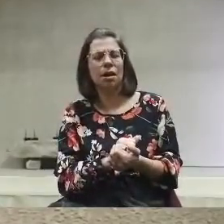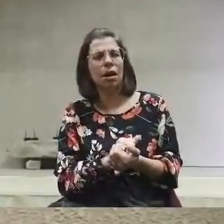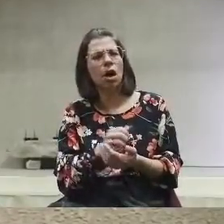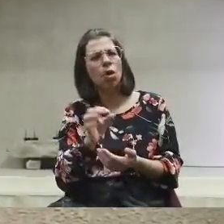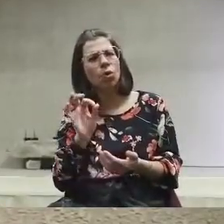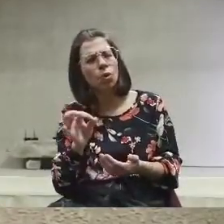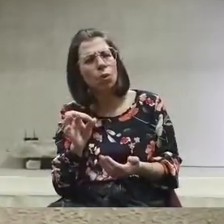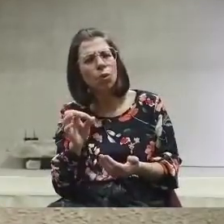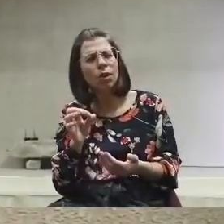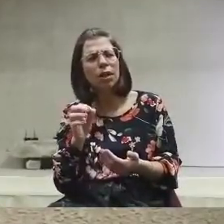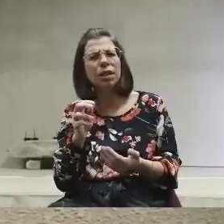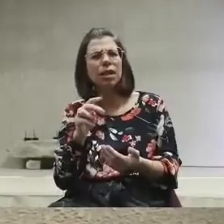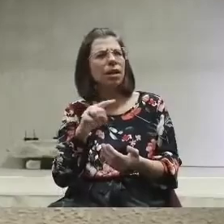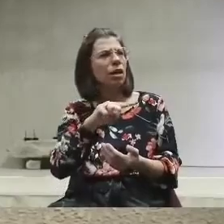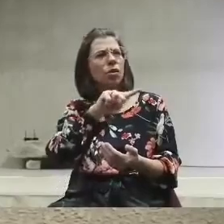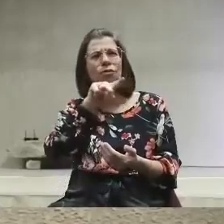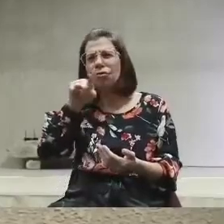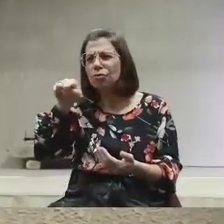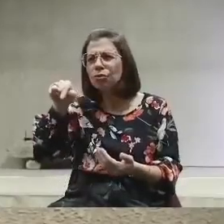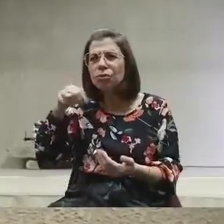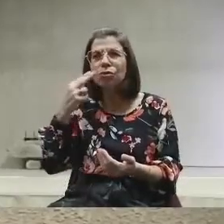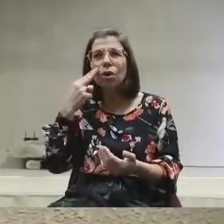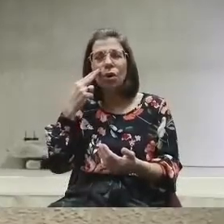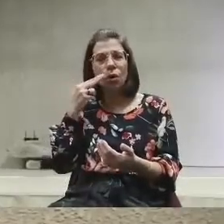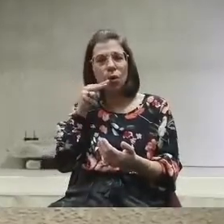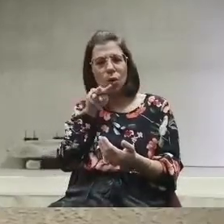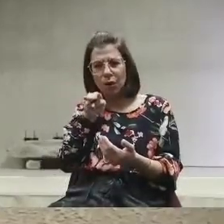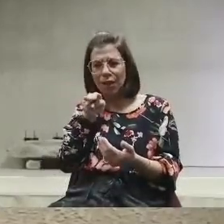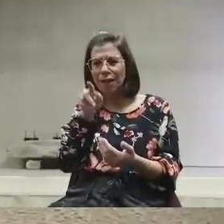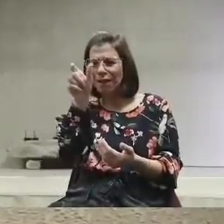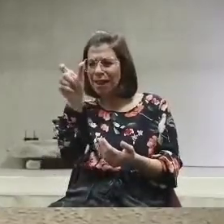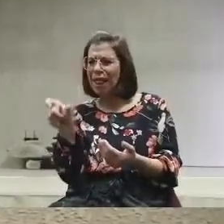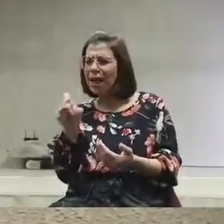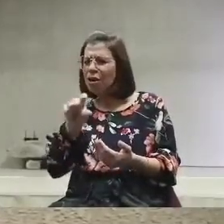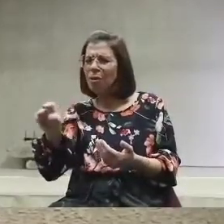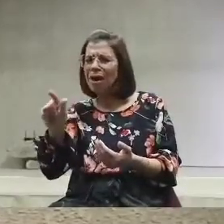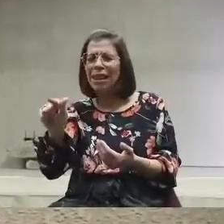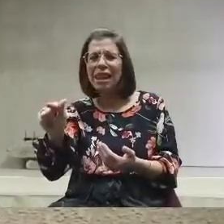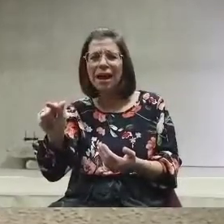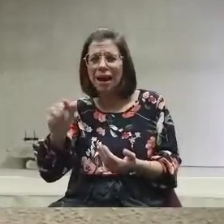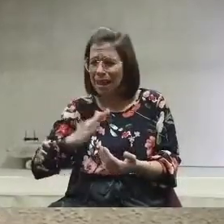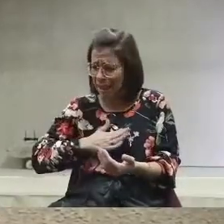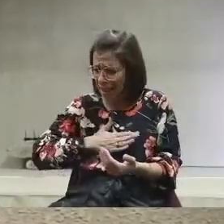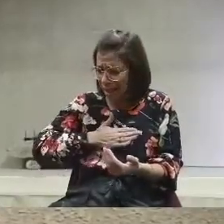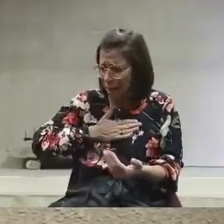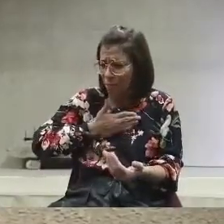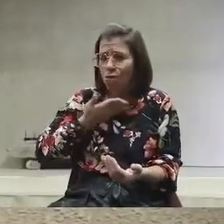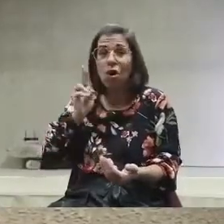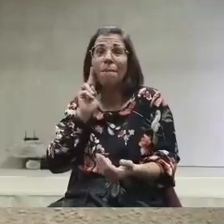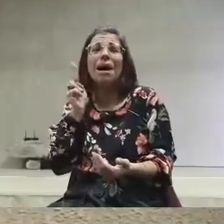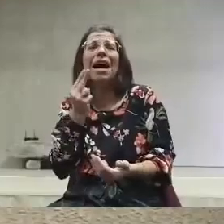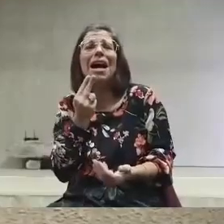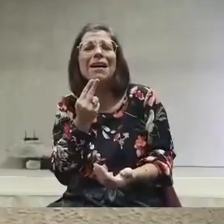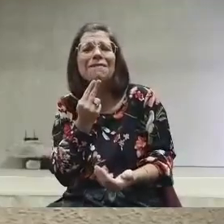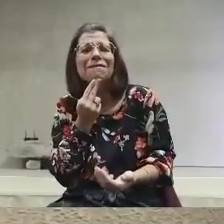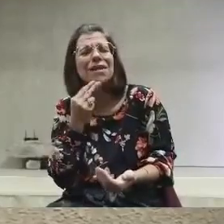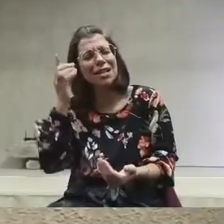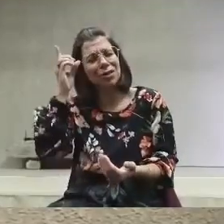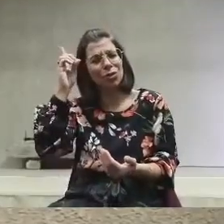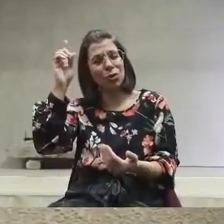calvaire, regarde ce qu'il a fait, il l'a fait pour toi. » Il faut réaliser que c'est pour